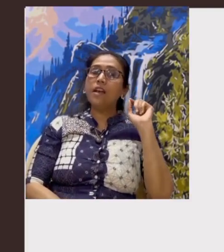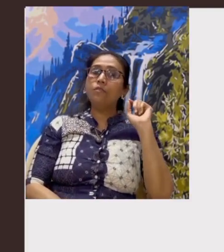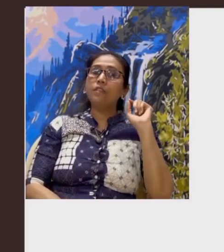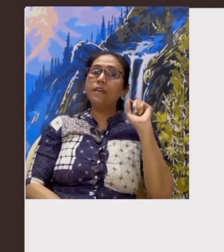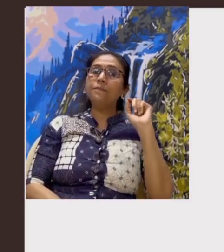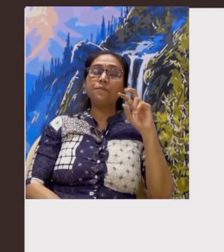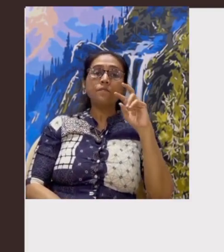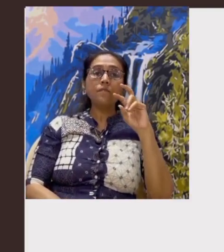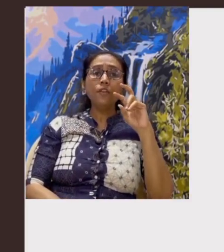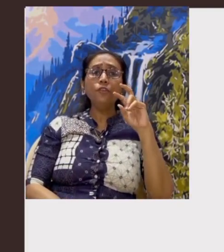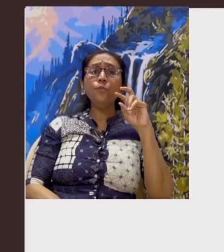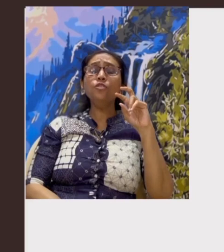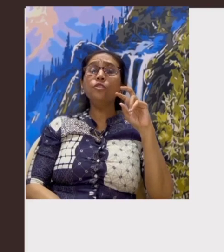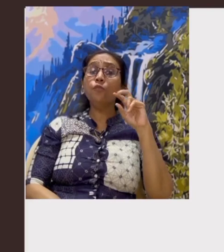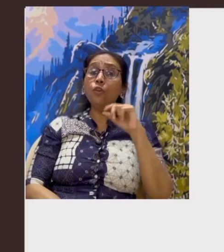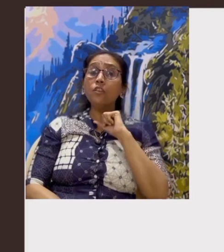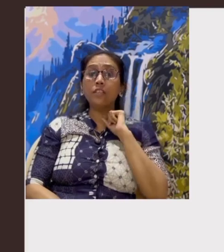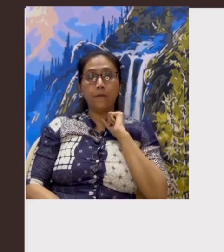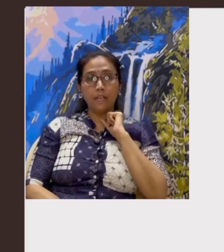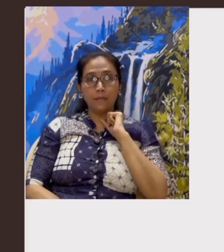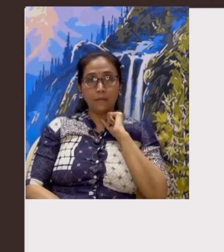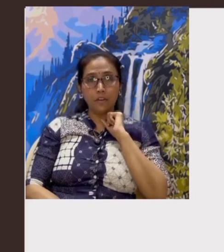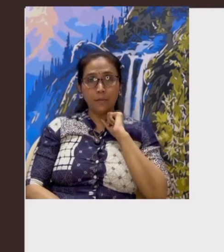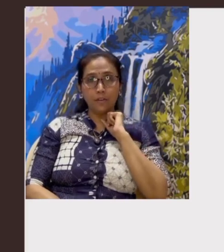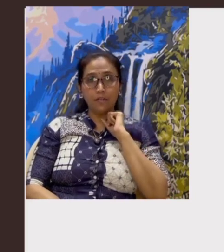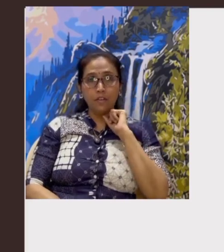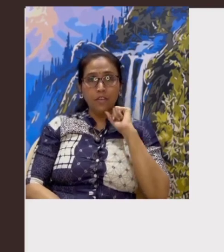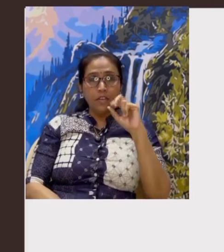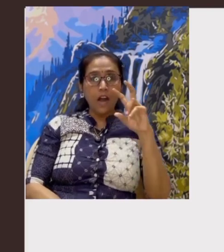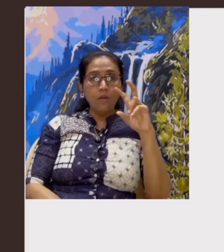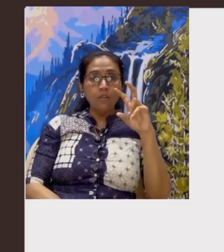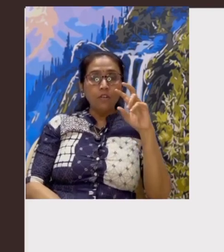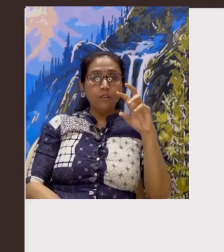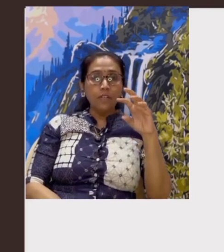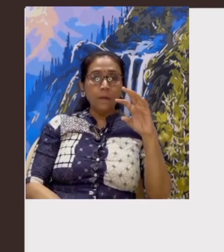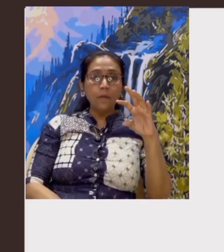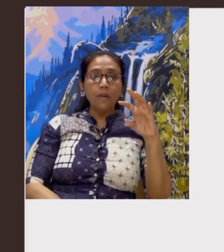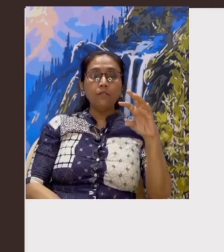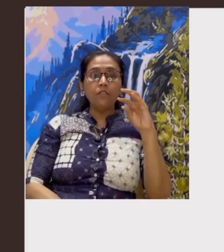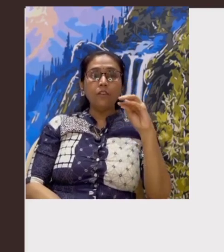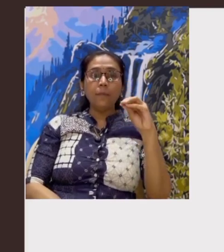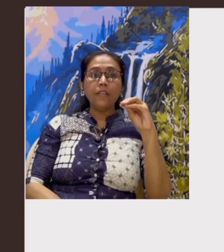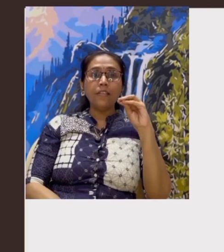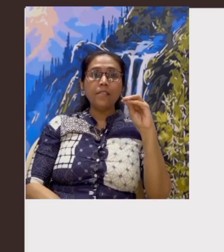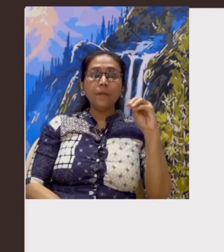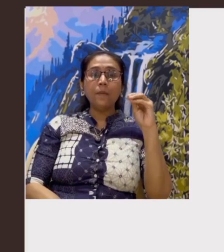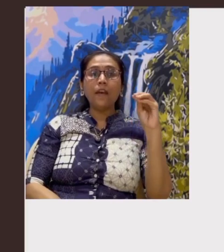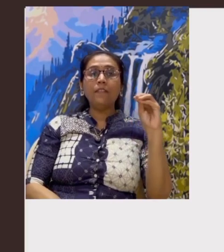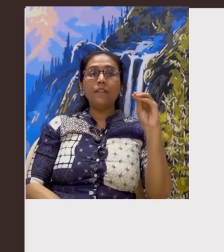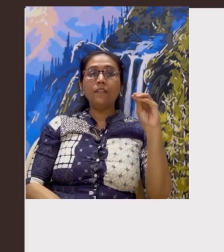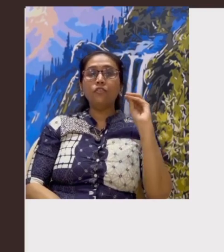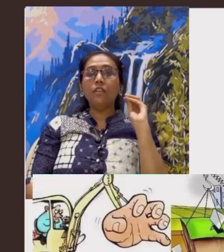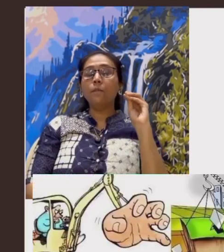क्या होता है ड्यू प्रोसेस फॉलो करना पड़ेगा मतलब गवर्नमेंट को. हाउ फॉर एग्जांपल मान लो गवर्नमेंट किसी भी